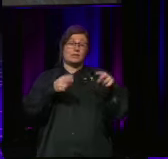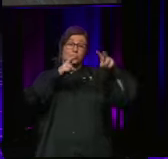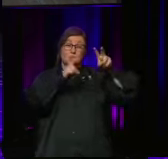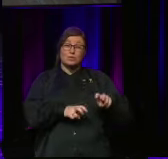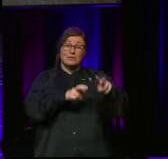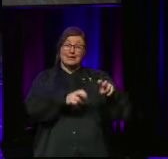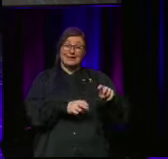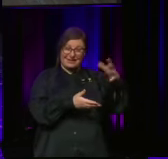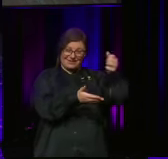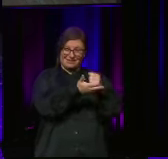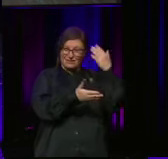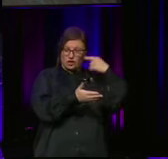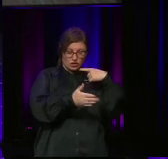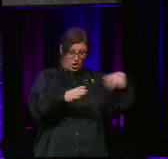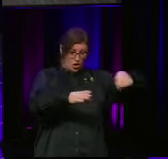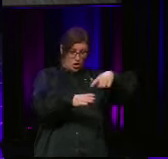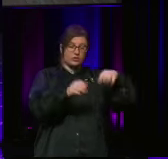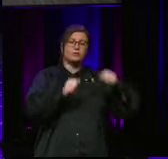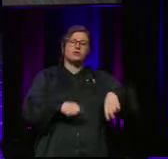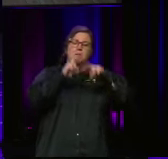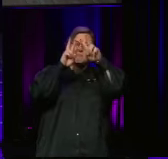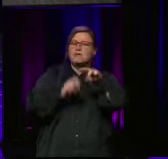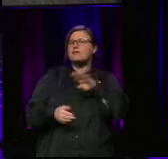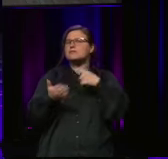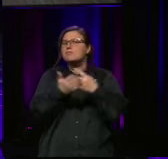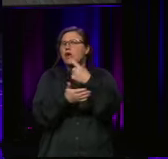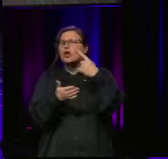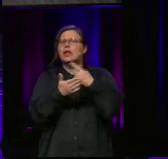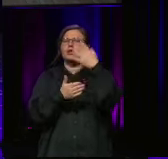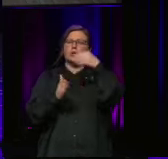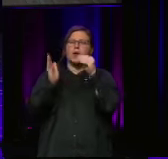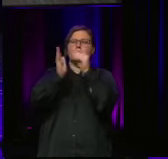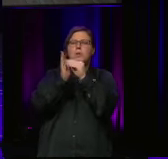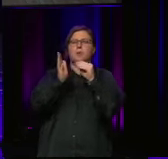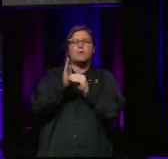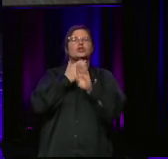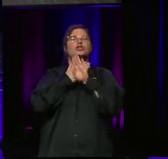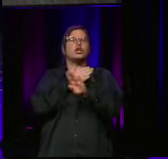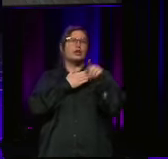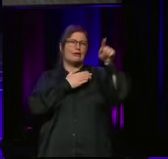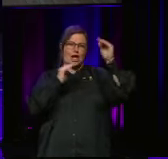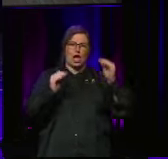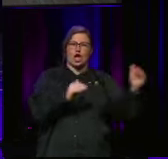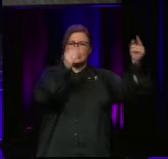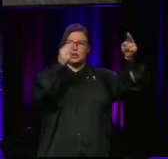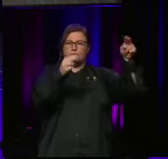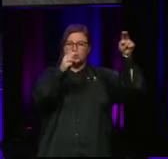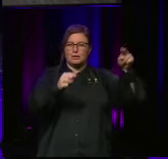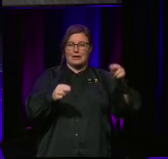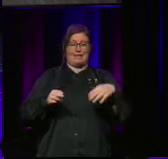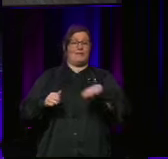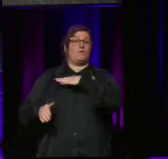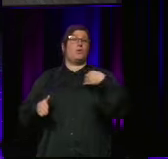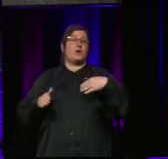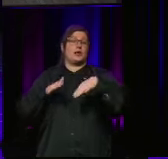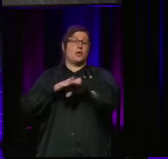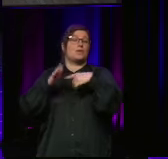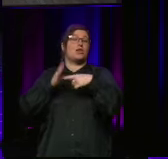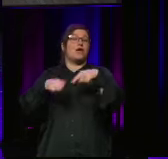reglerna om möjligheten för in det här skyddet för Högsta domstolen i grundlagen. Det som kommer sen, det är ju det